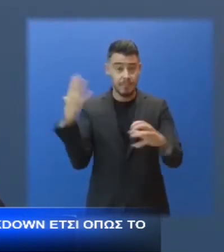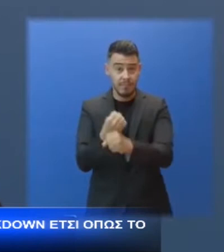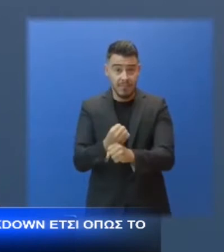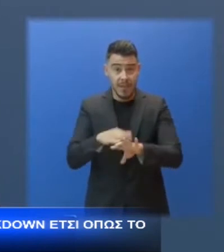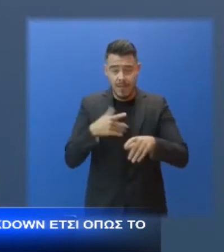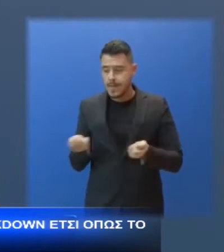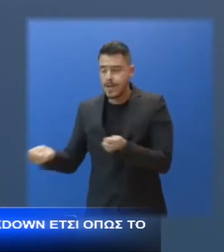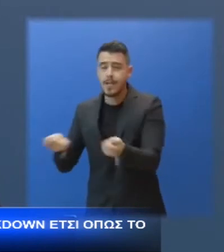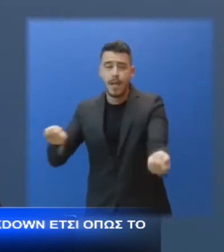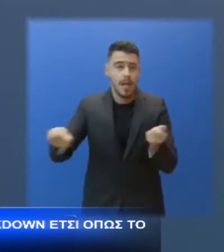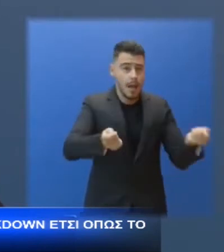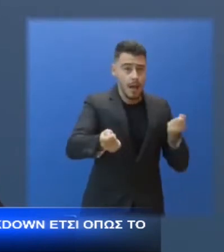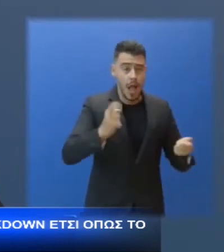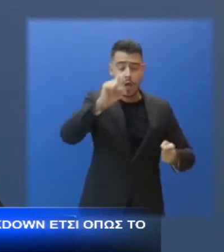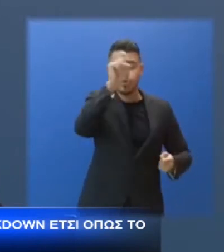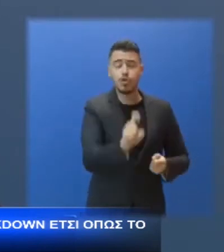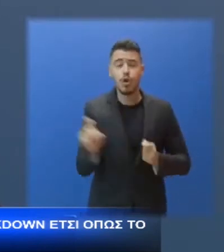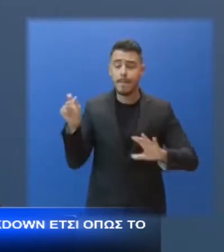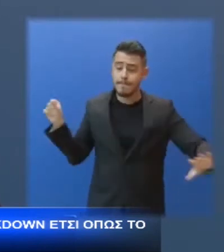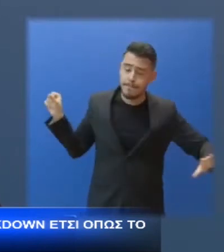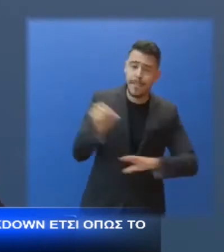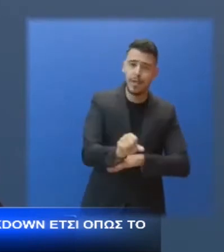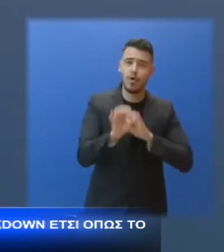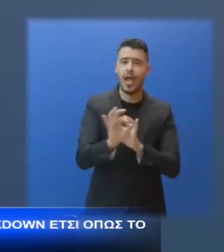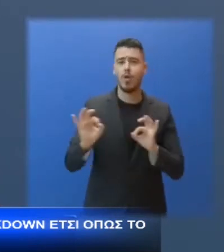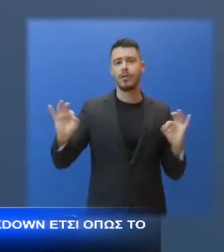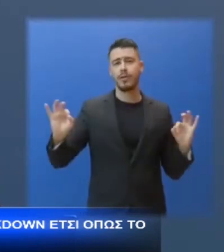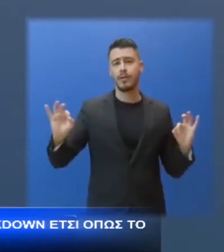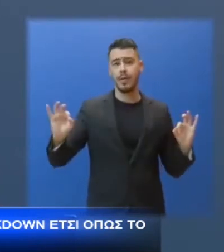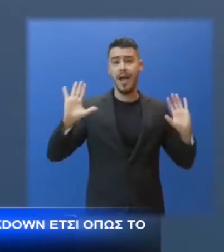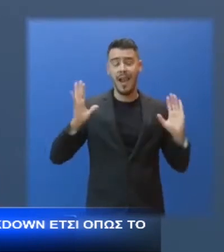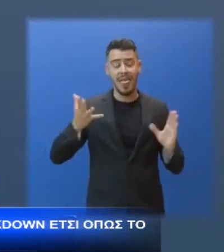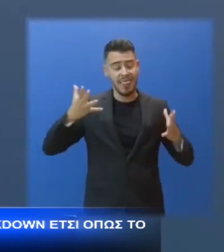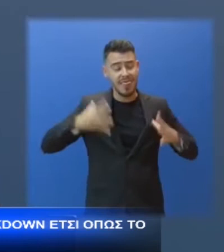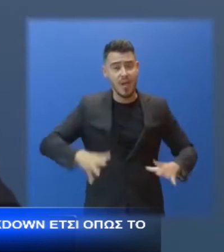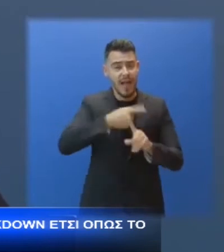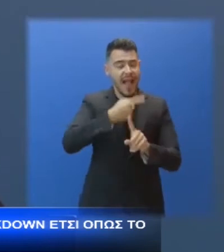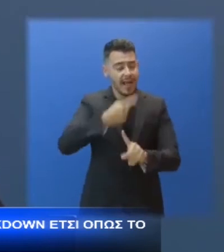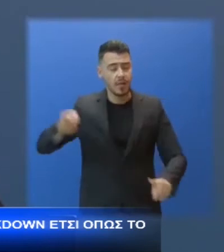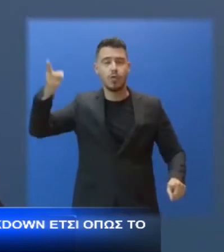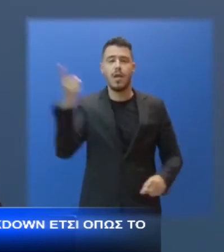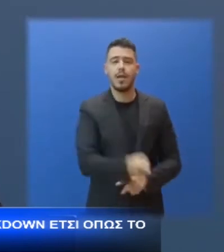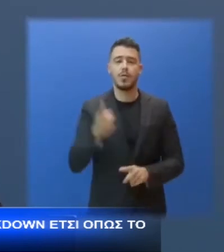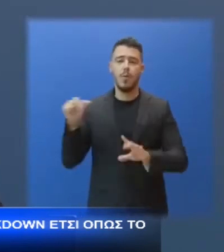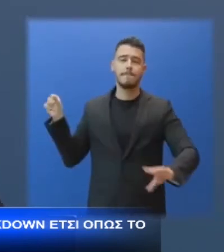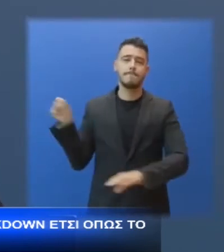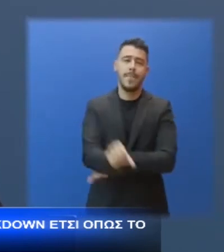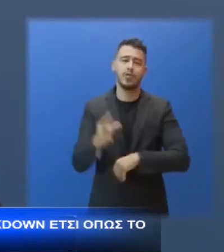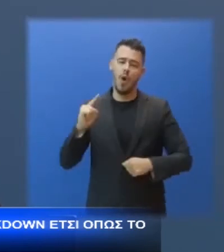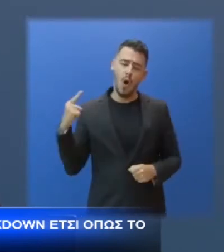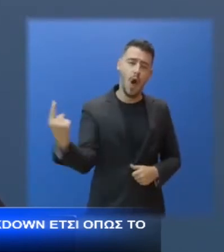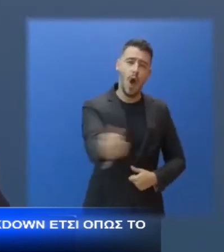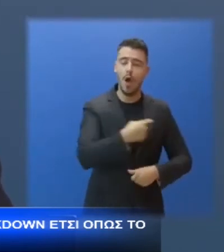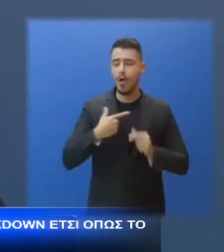σημαντικό βαθμό. Δεν αρκούμαστε όμως αυτό. Επιδιώκουμε την πληρότητα, την πλήρη λειτουργία όλων των όψεων της